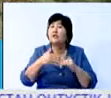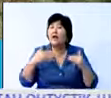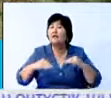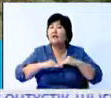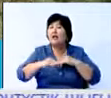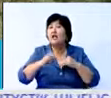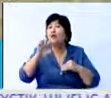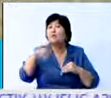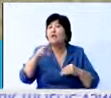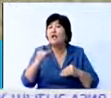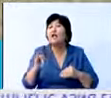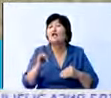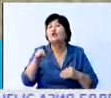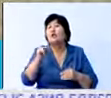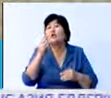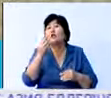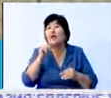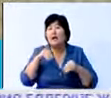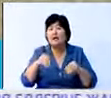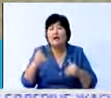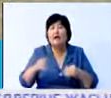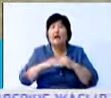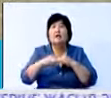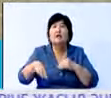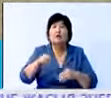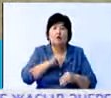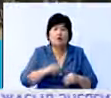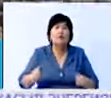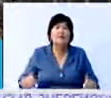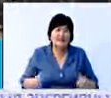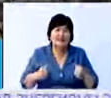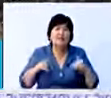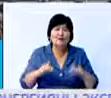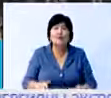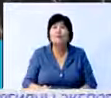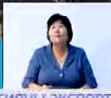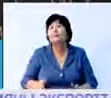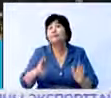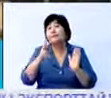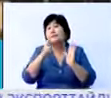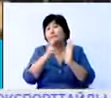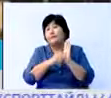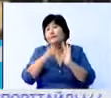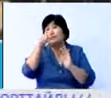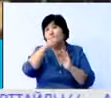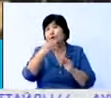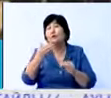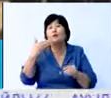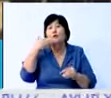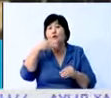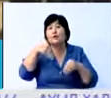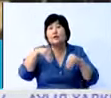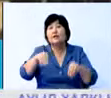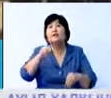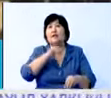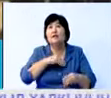алқапқа бидай мен жоңышқа егілді. Қазір дала қосынында жұмыс қызу. 80 жылдан бері осы күріш саласында, егіс саласында